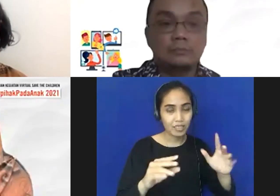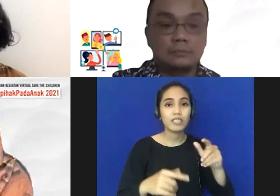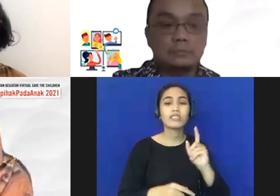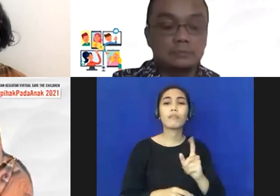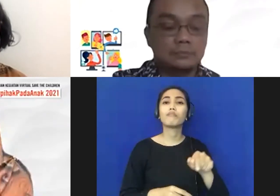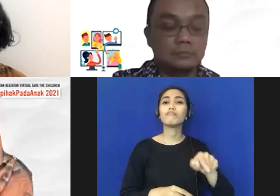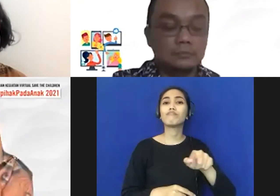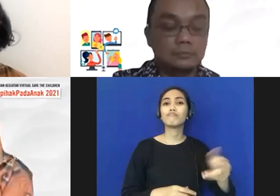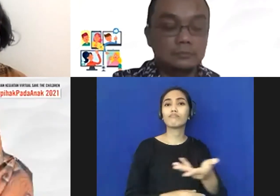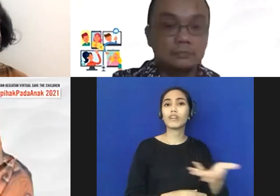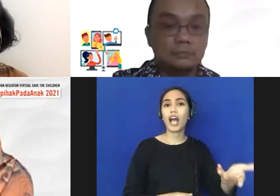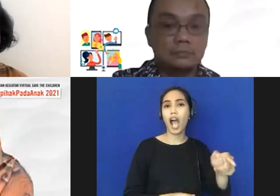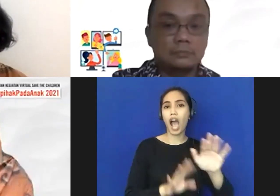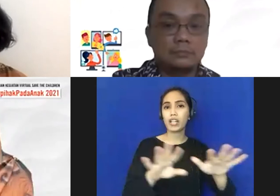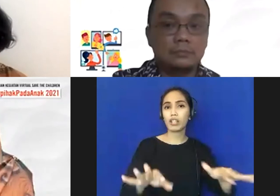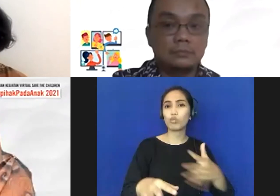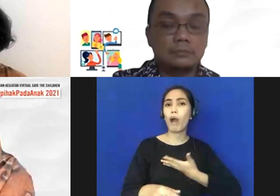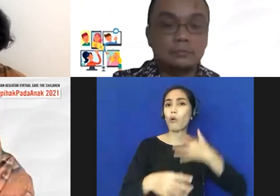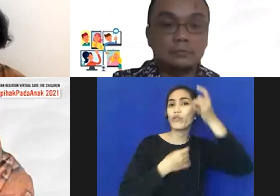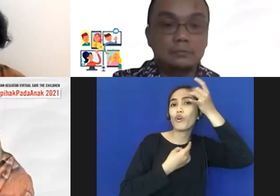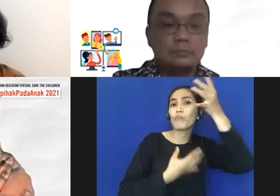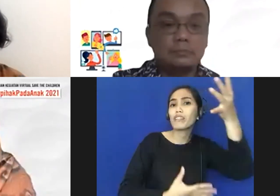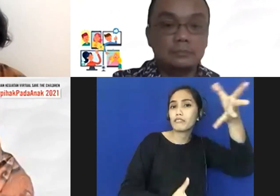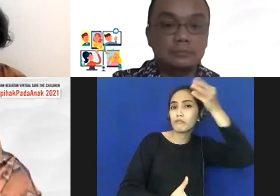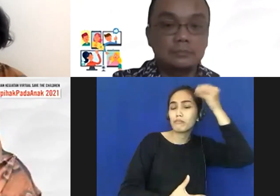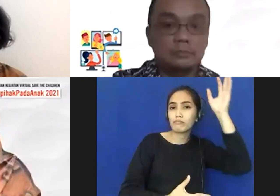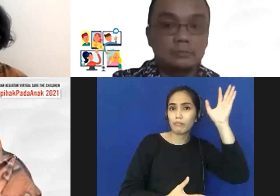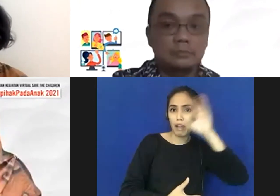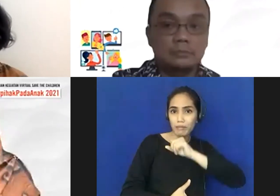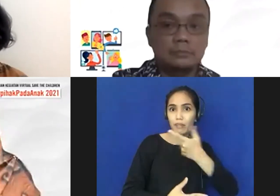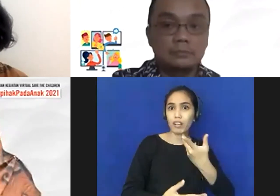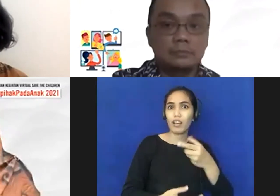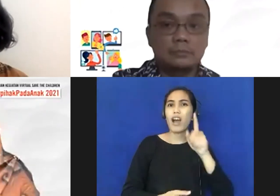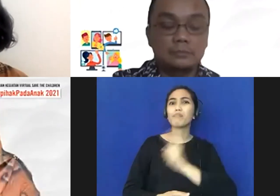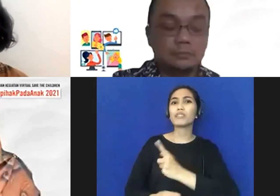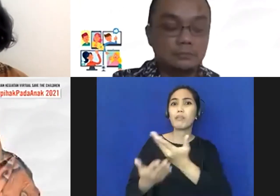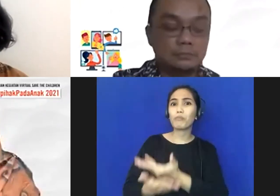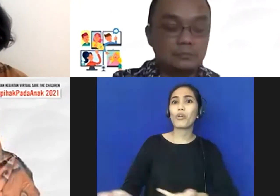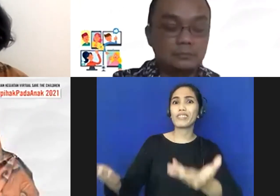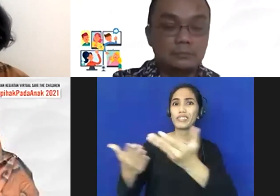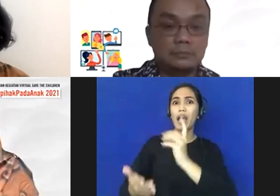satu informasi ya. Mereka nggak tahu apa yang menyebabkan kondisi ini terjadi. Nah,